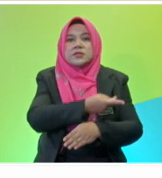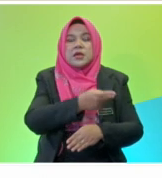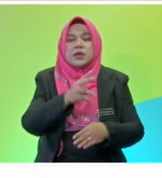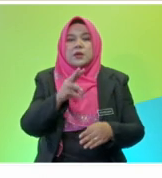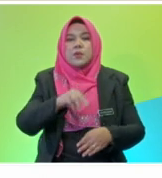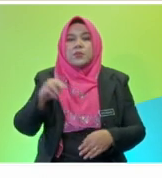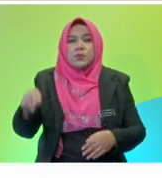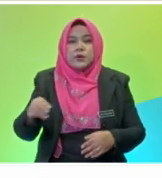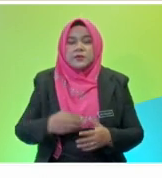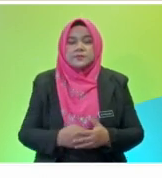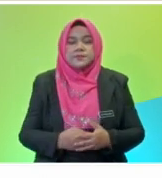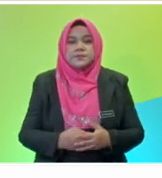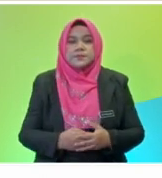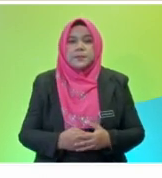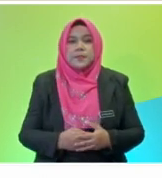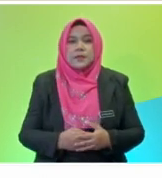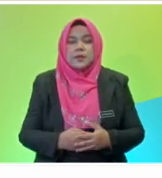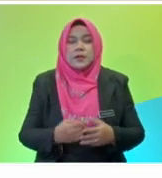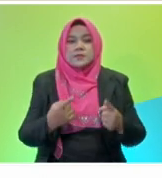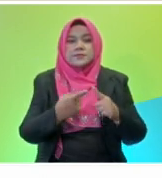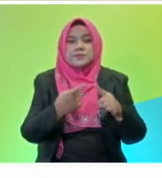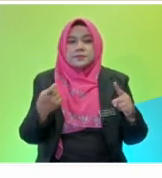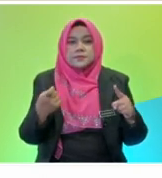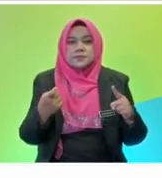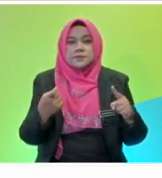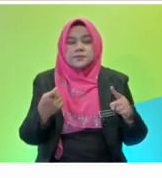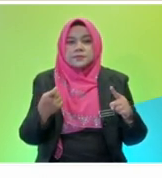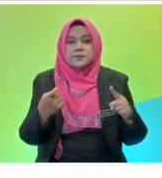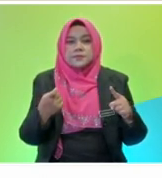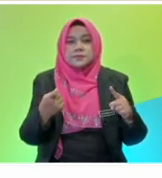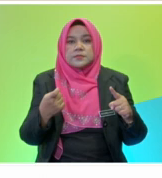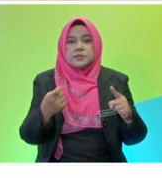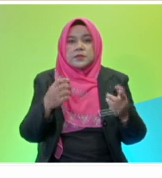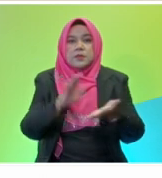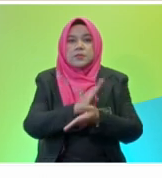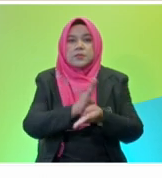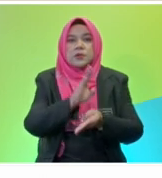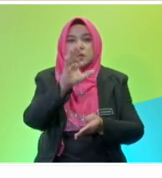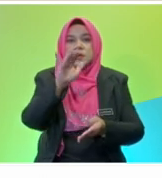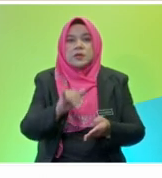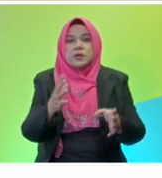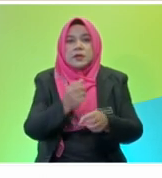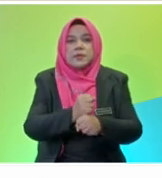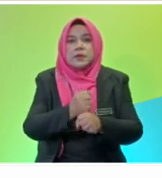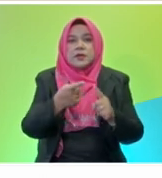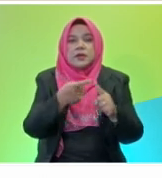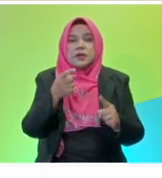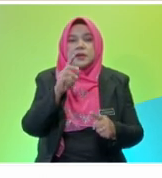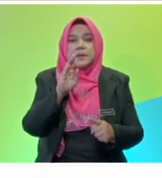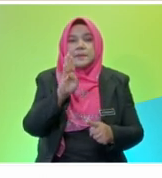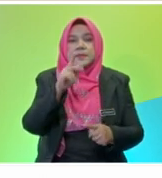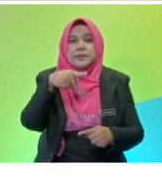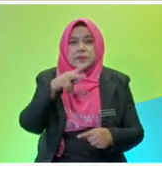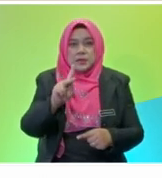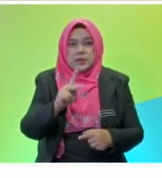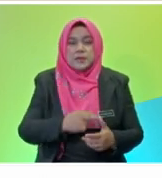ini adalah yang didapatkan dari secara berkumpulnya di